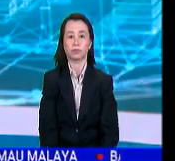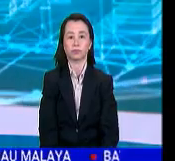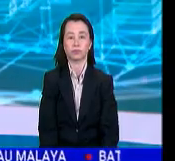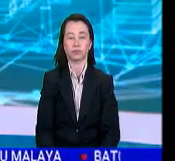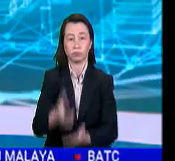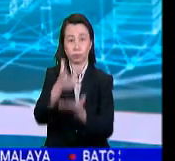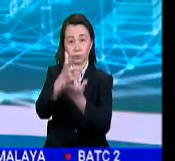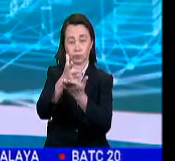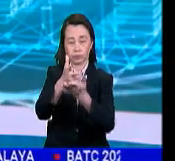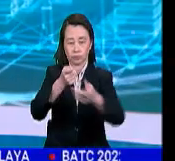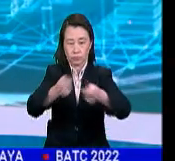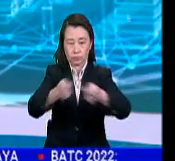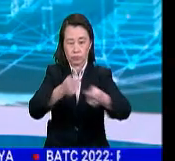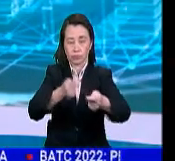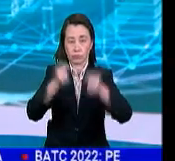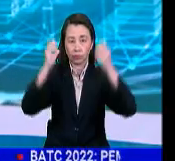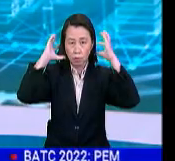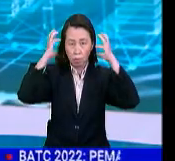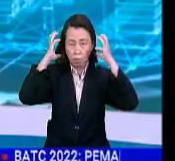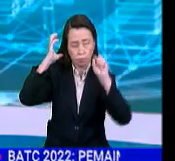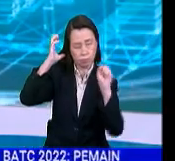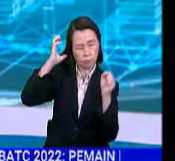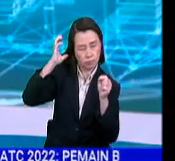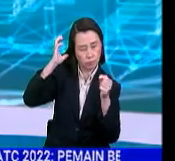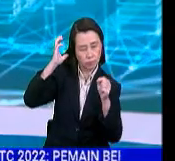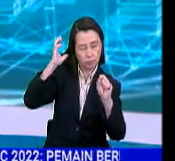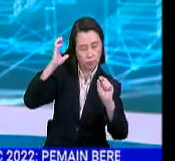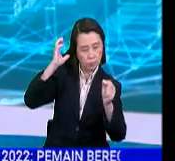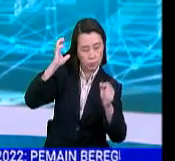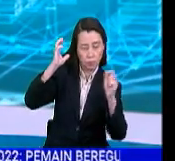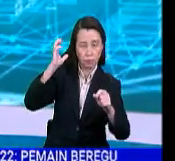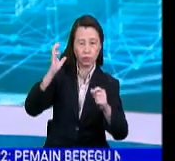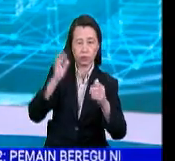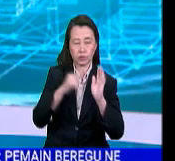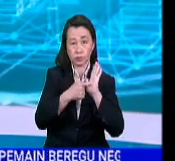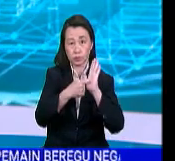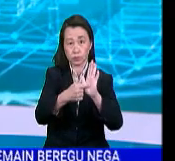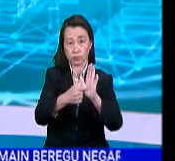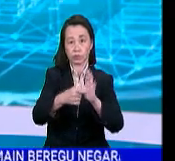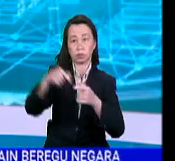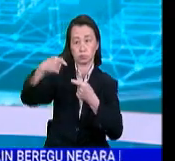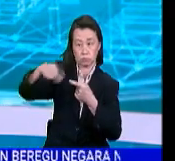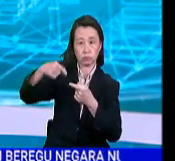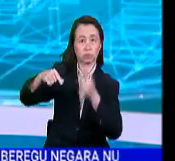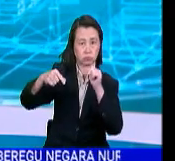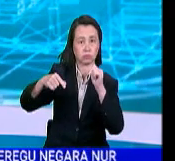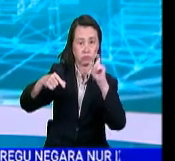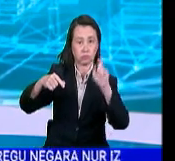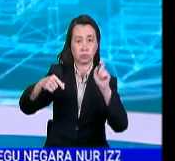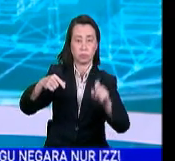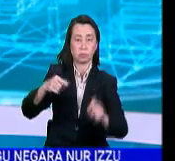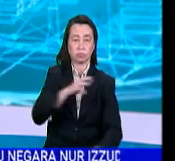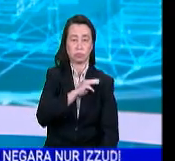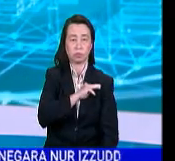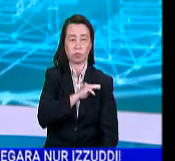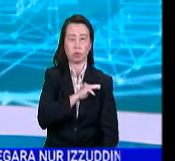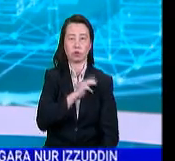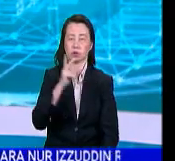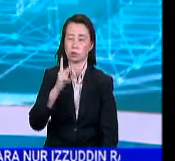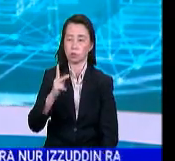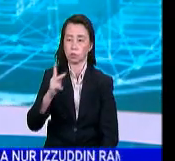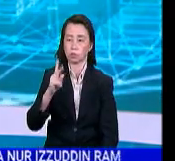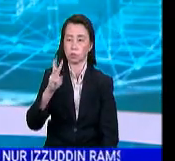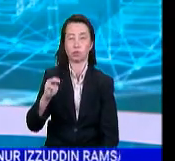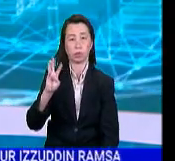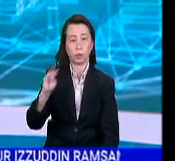penyiar dan pengendali stesen radio perlu mengetengahkan kandungan lebih bermutu. Menurut Menteri Komunikasi dan Multimedia Tan